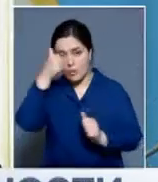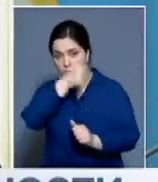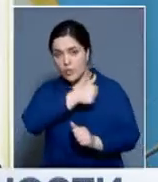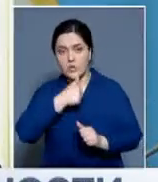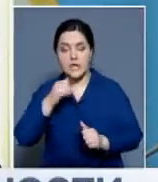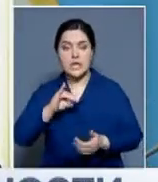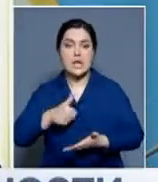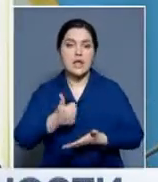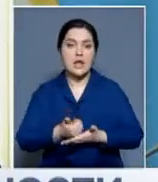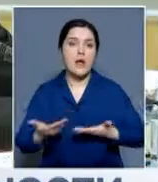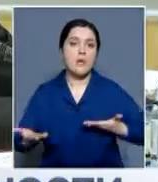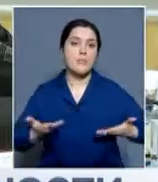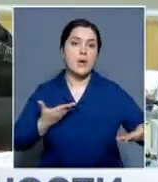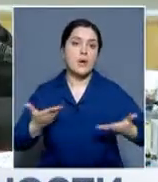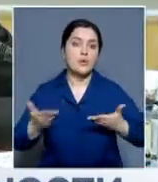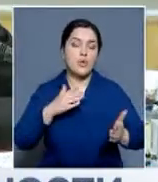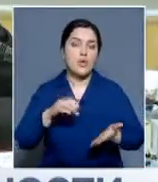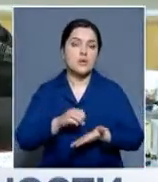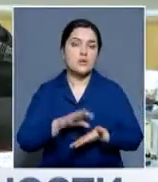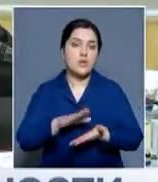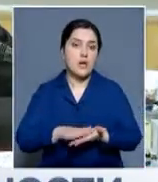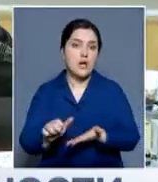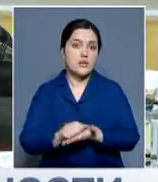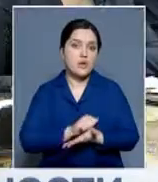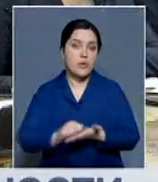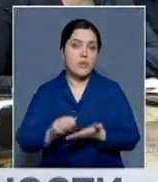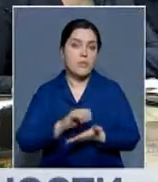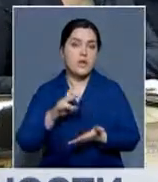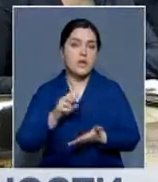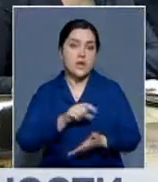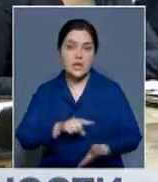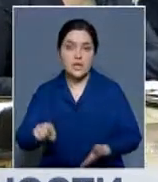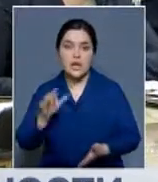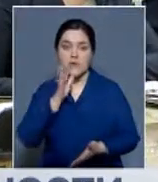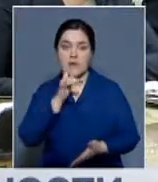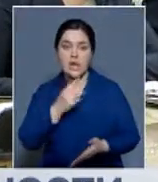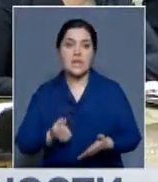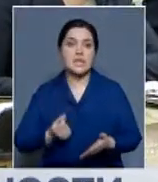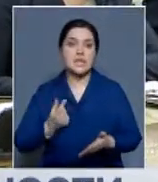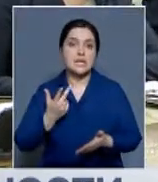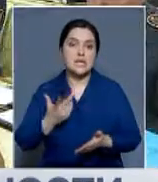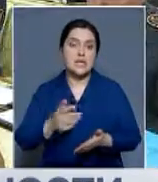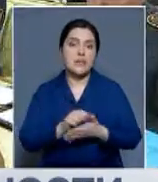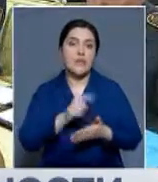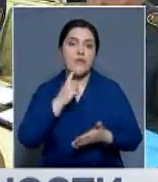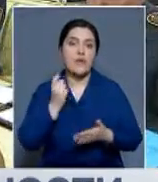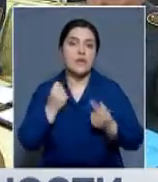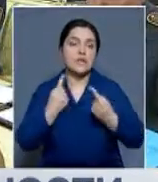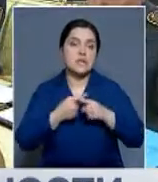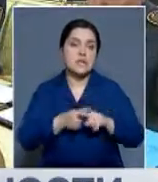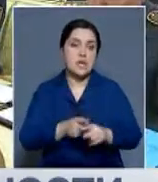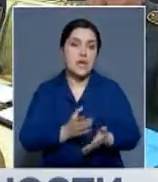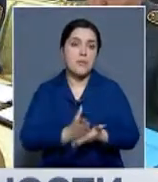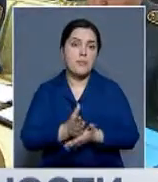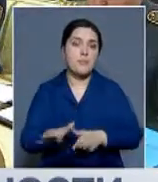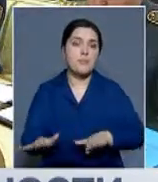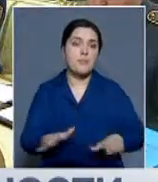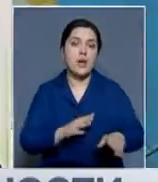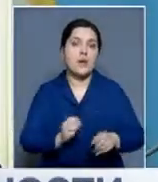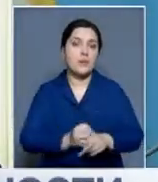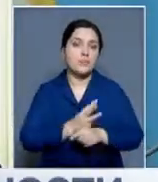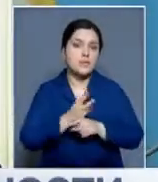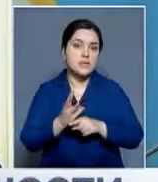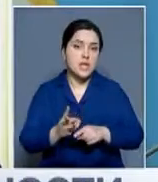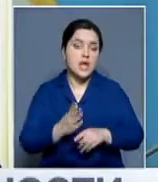2012-2016 годы и ключевые подходы, заложенные в документе на очередной период. Говорили о некоторых аспектах военно-технической политики и мерах по